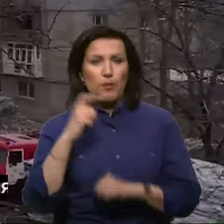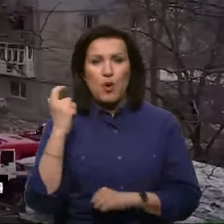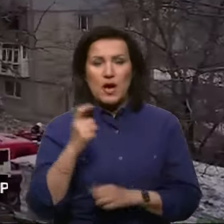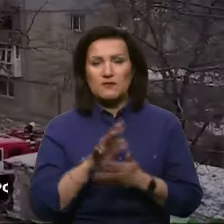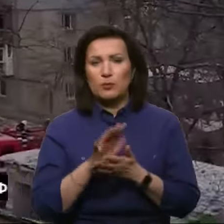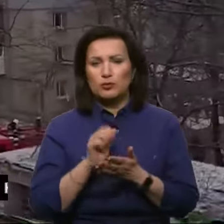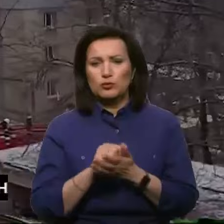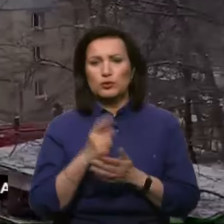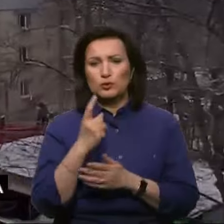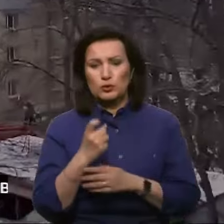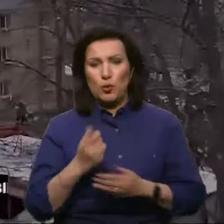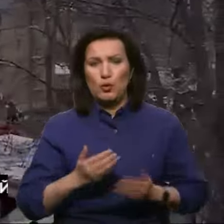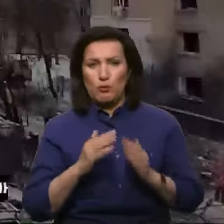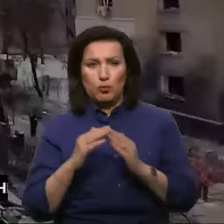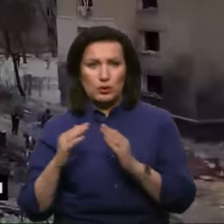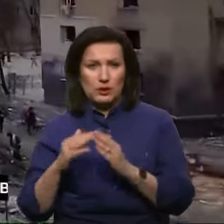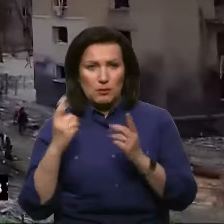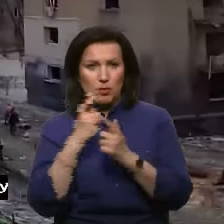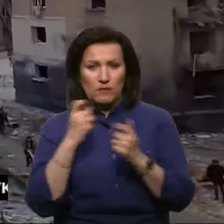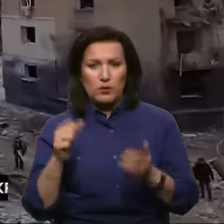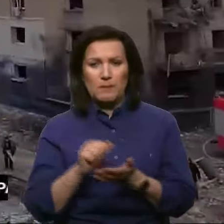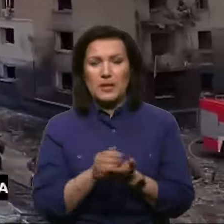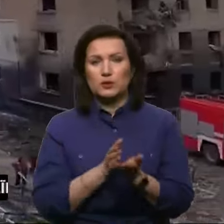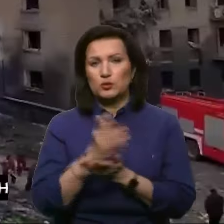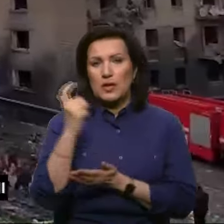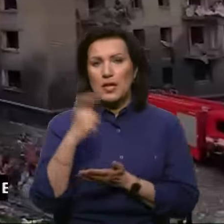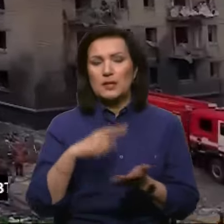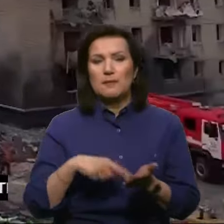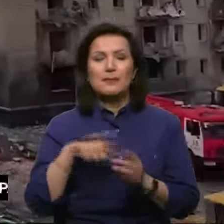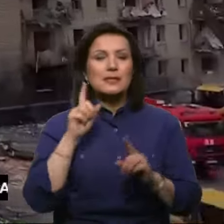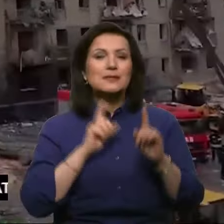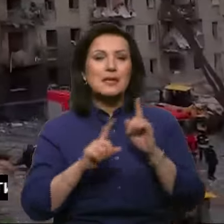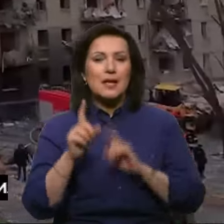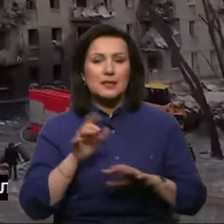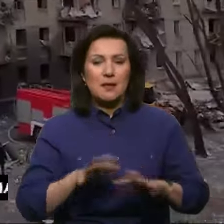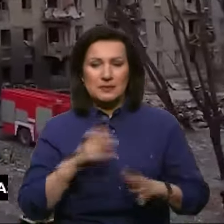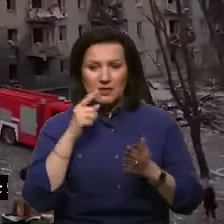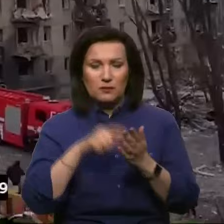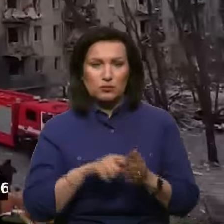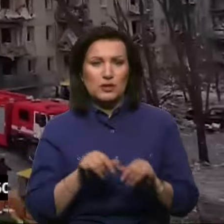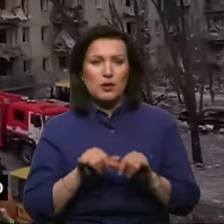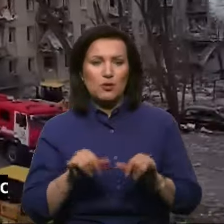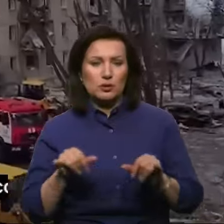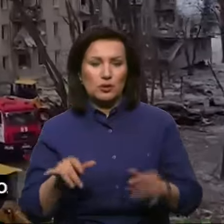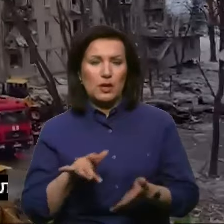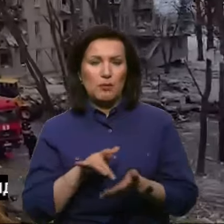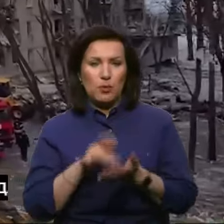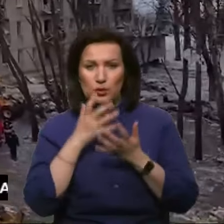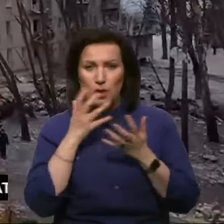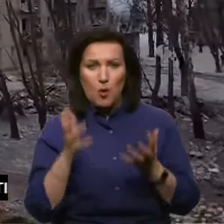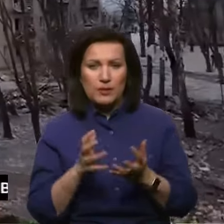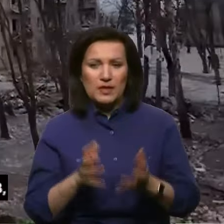Харкову пошкоджені понад 100 житлових будинків, повідомила прес-служба Харківської міськради. На місцях влучань розгортають пункти